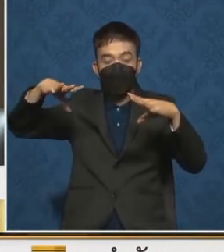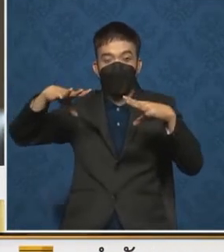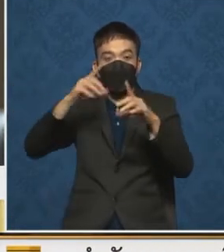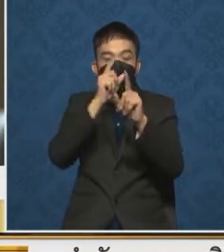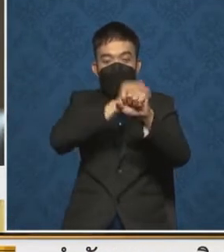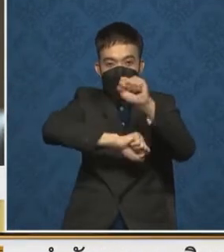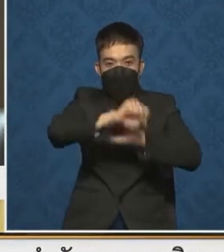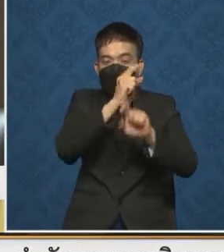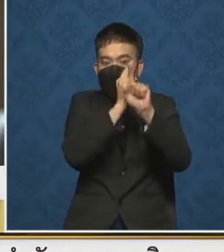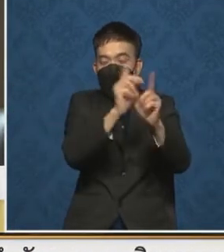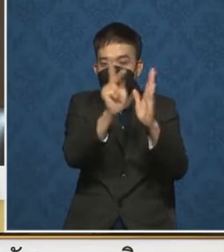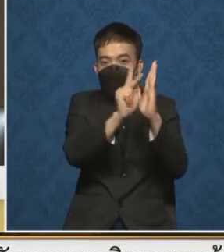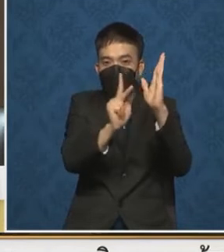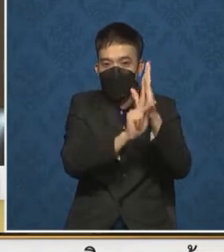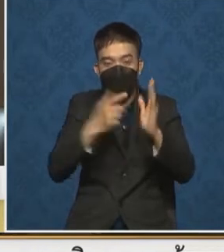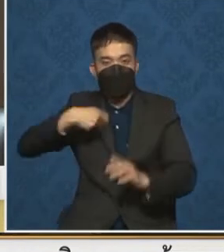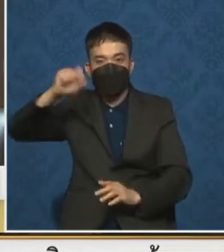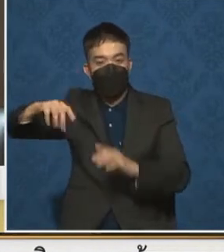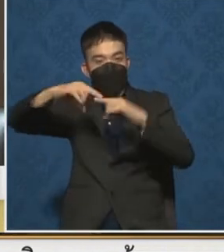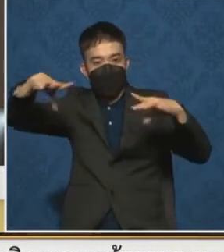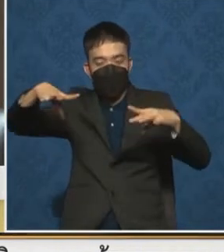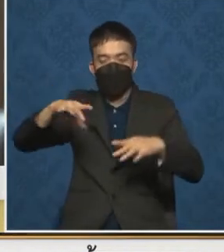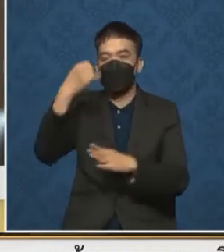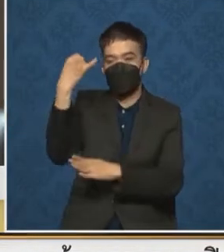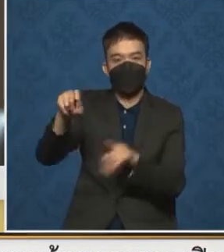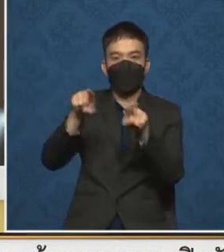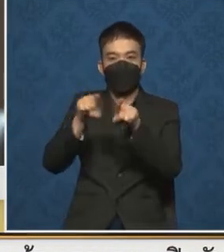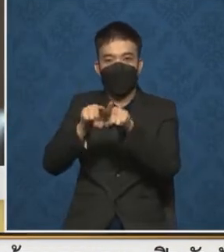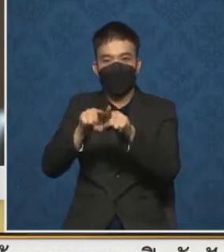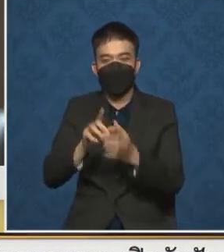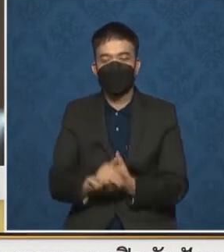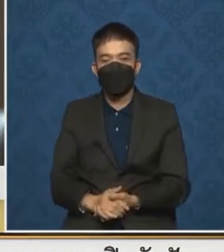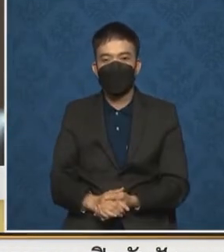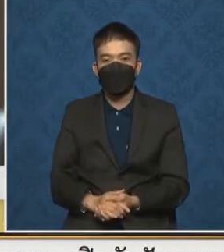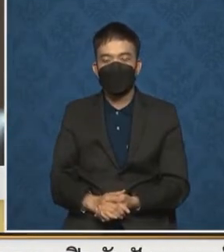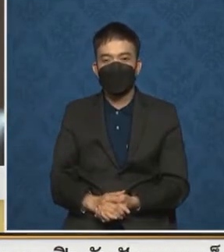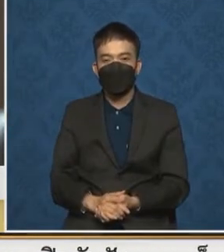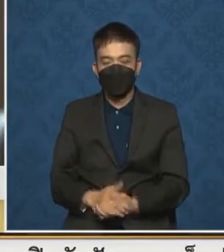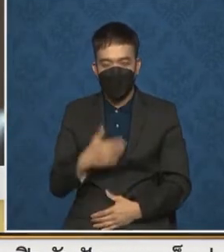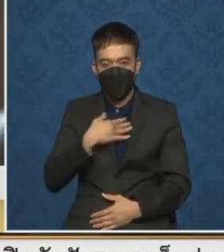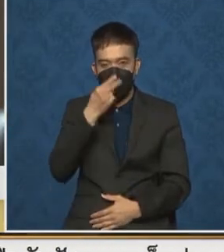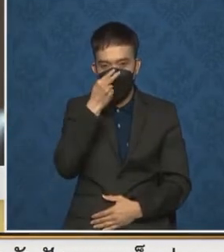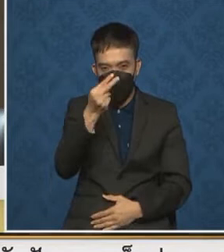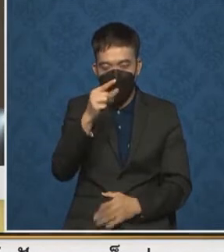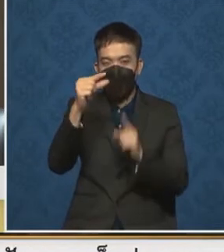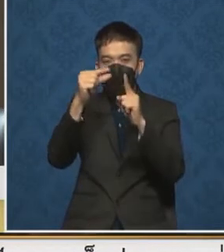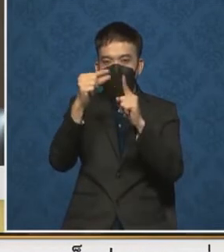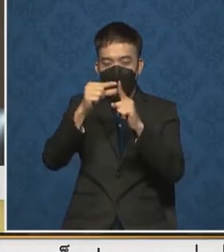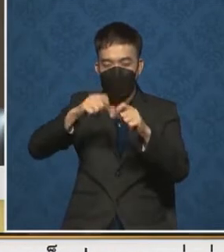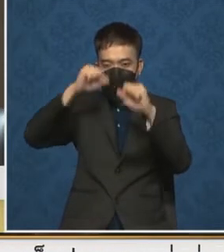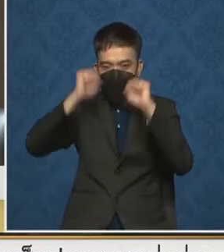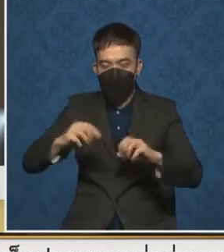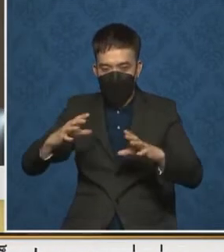ามรัฐมนูลก็ถือวไม่ชอบข้างนี้ผมมาดูคำวทยชัยของสารรัฐมนูนที่หน้